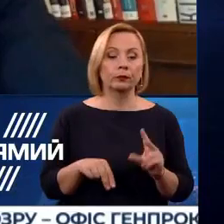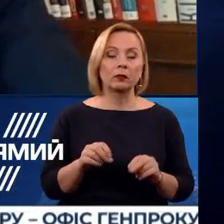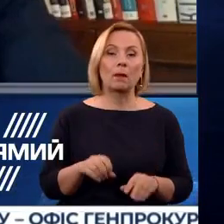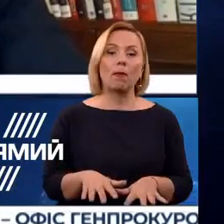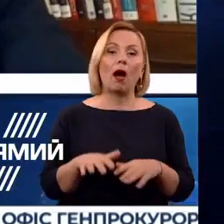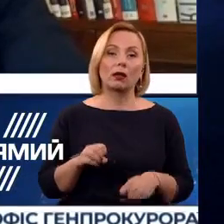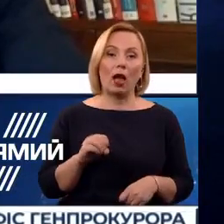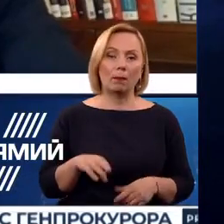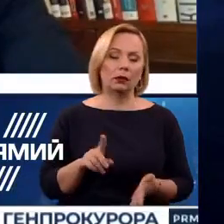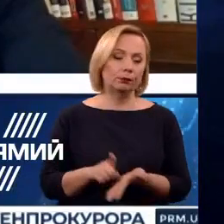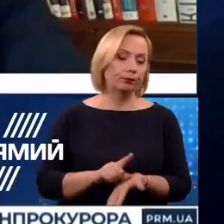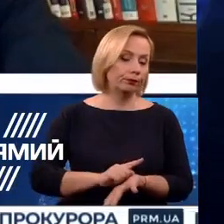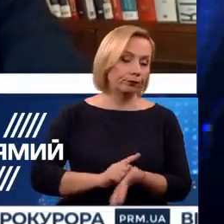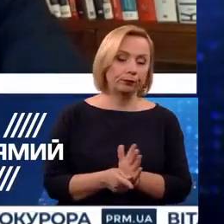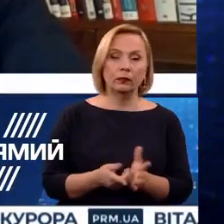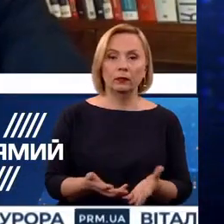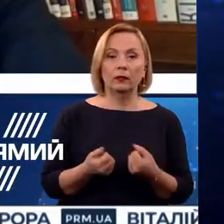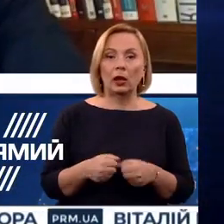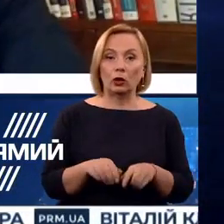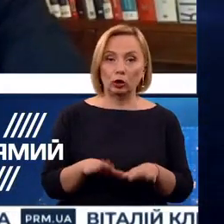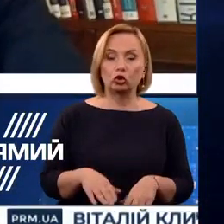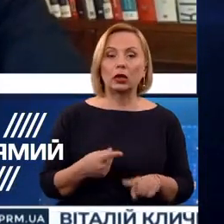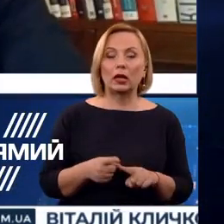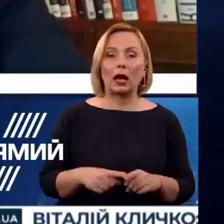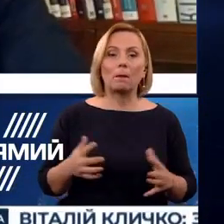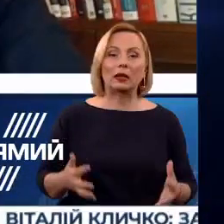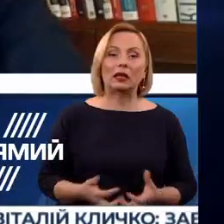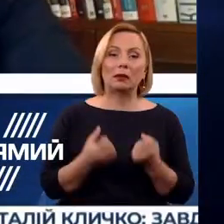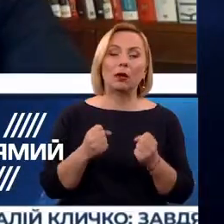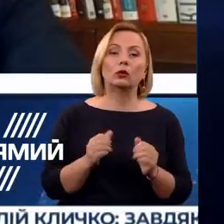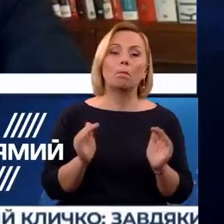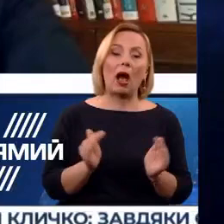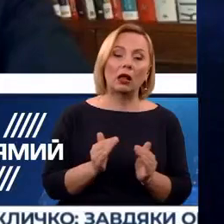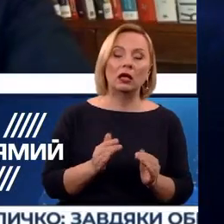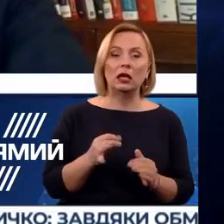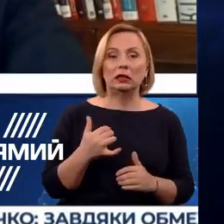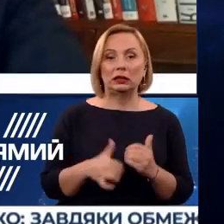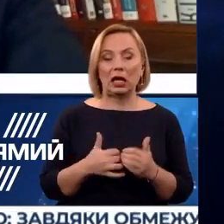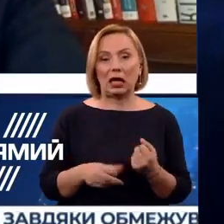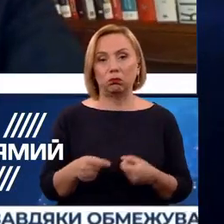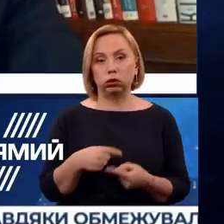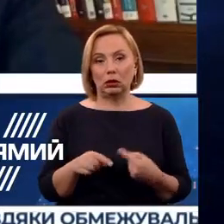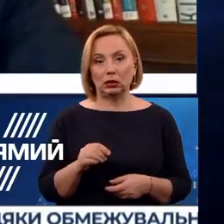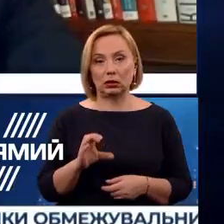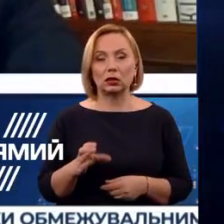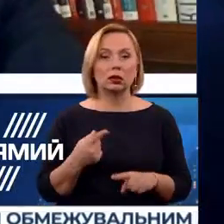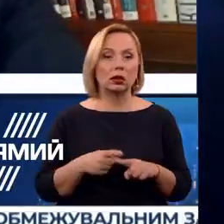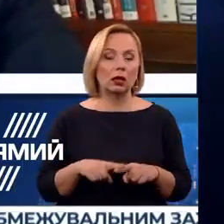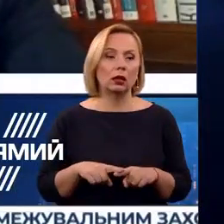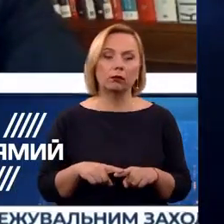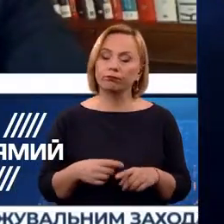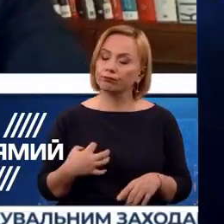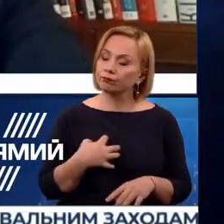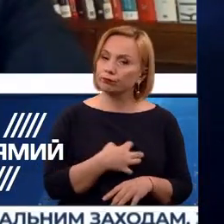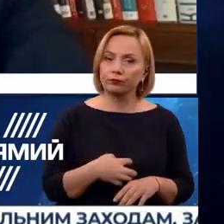мають невідкладно прийняти рішення, які підтримають малий і середній бізнес, які сьогодні виявився, по-перше, він критично важливий